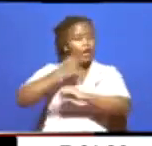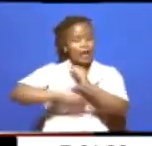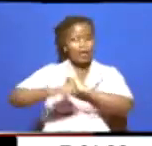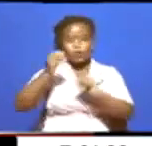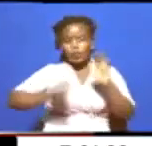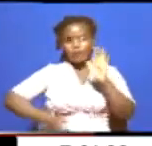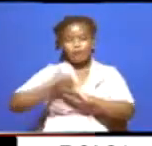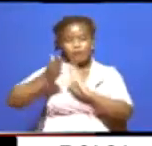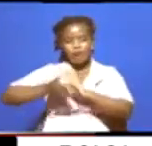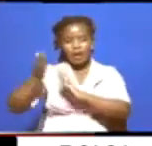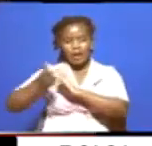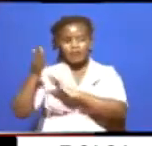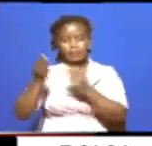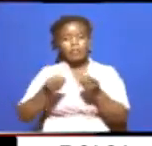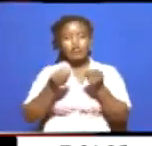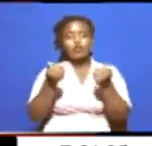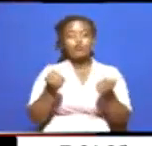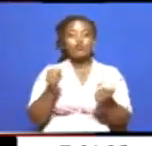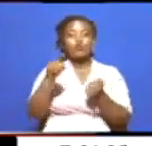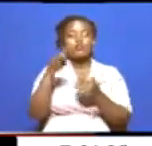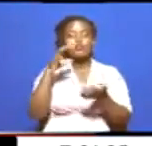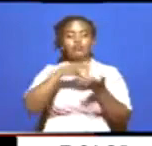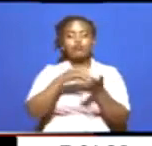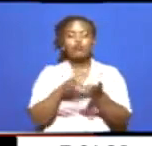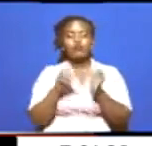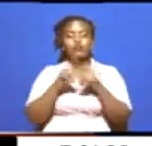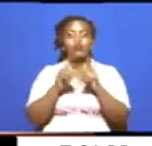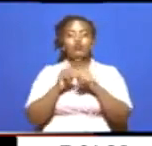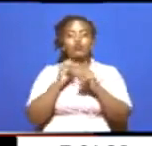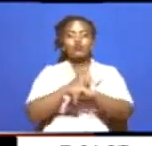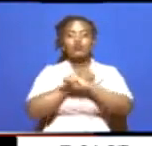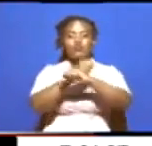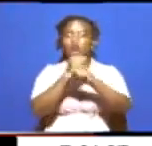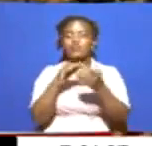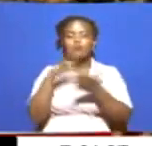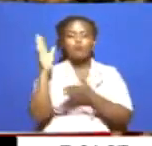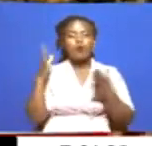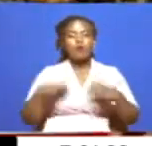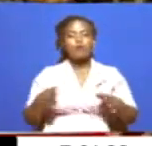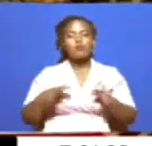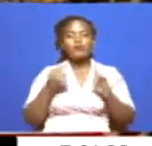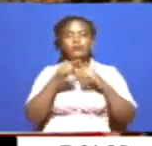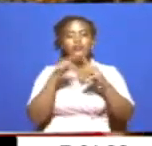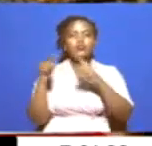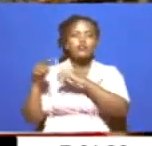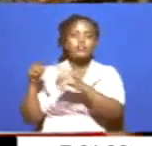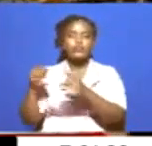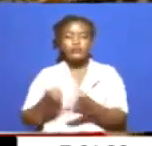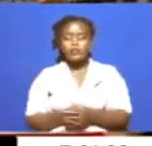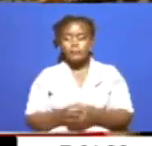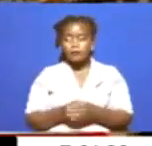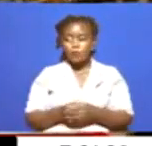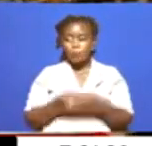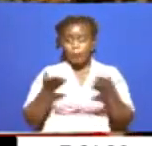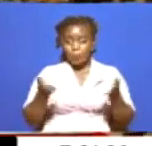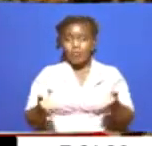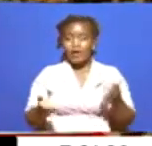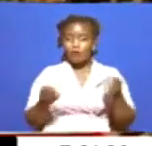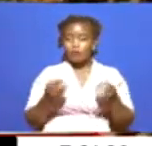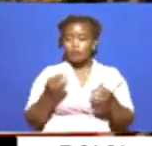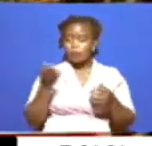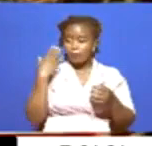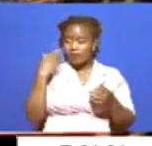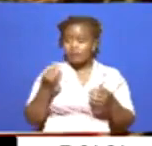ili kukabiliana na hali hiyo na kuzuia visa vya watu kupoteza maisha na mali. Sasa ni miezi miwili imepita,